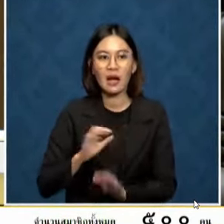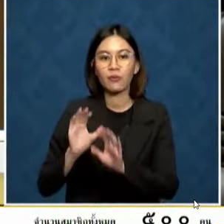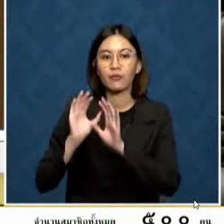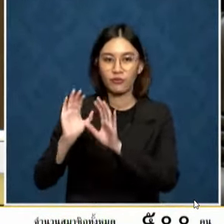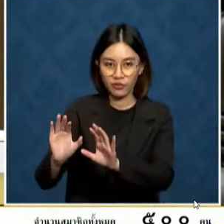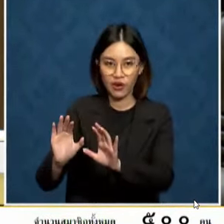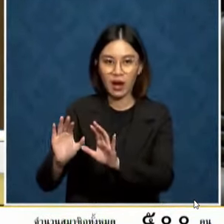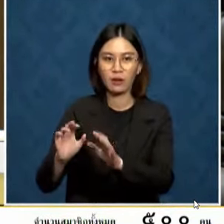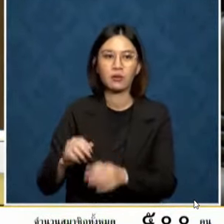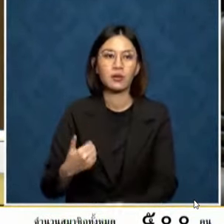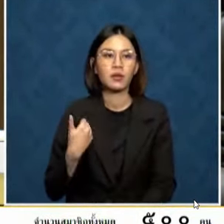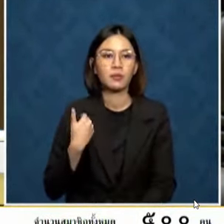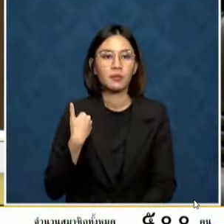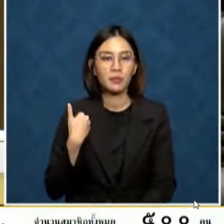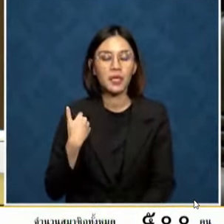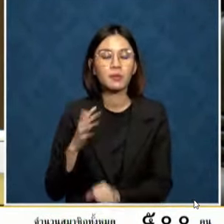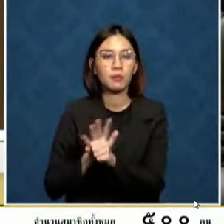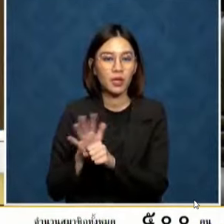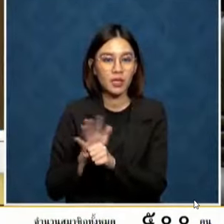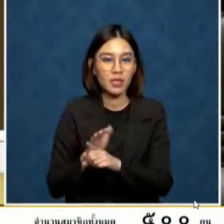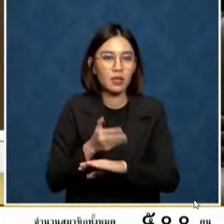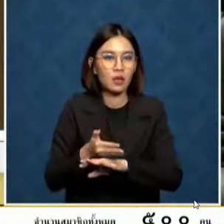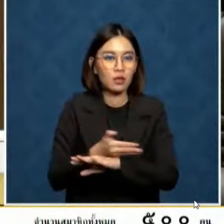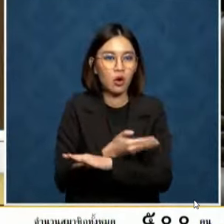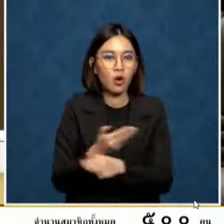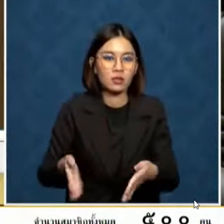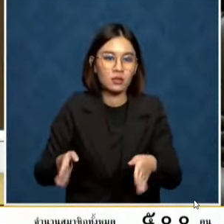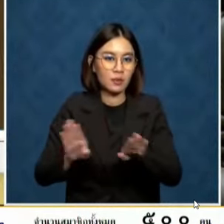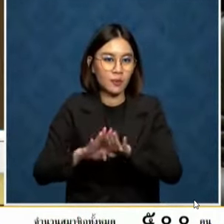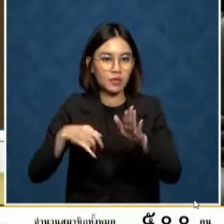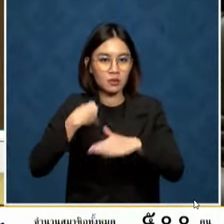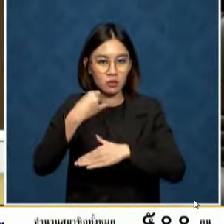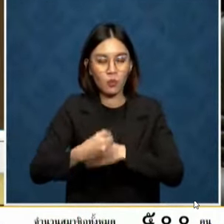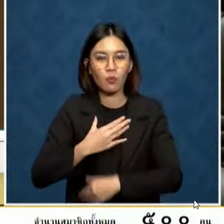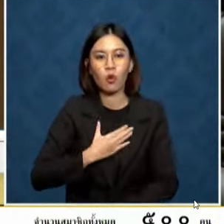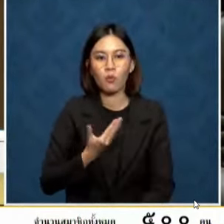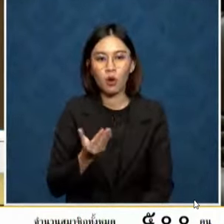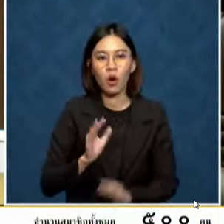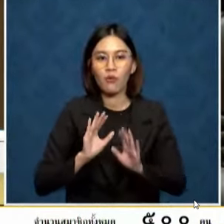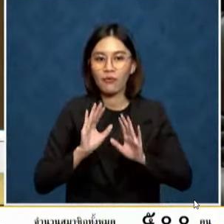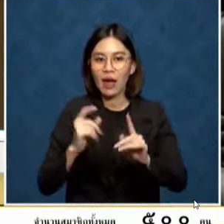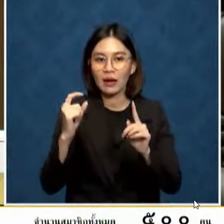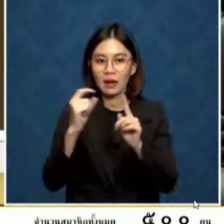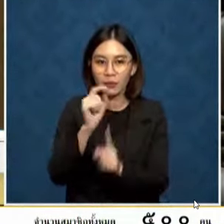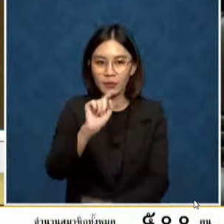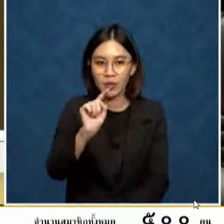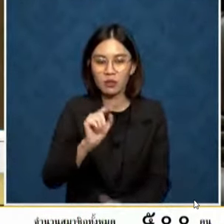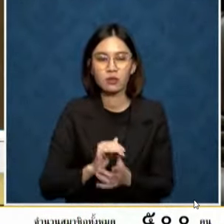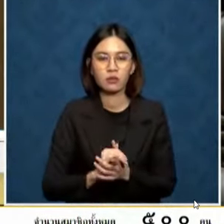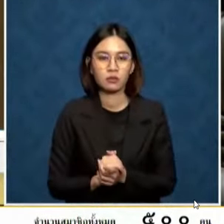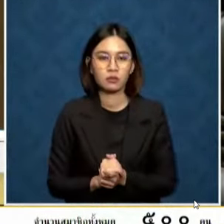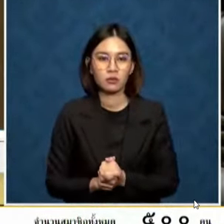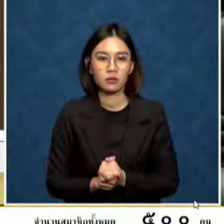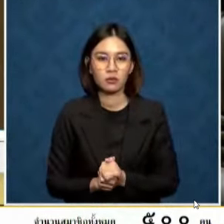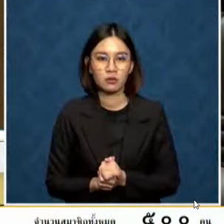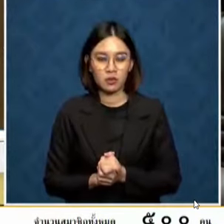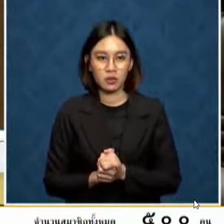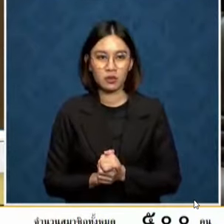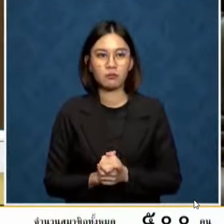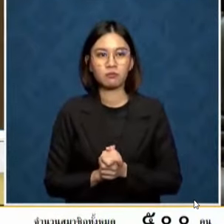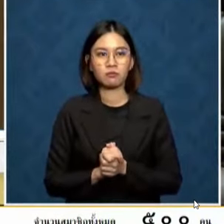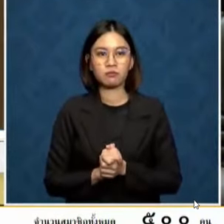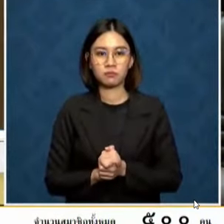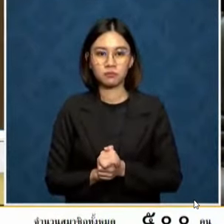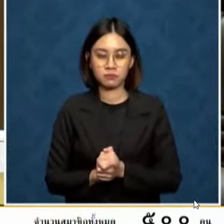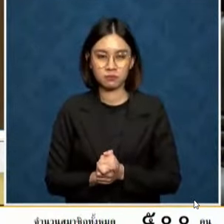ังก็มีเพียงเท่านี้ แตกก่อนที่ผมจะปิด จบผมขอฝากคำนึไ้ทานประทาน